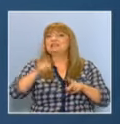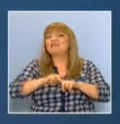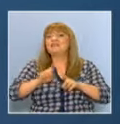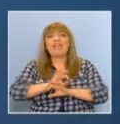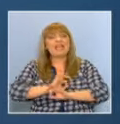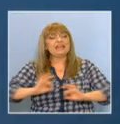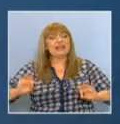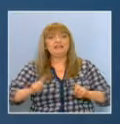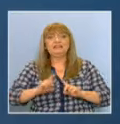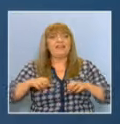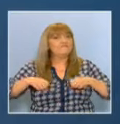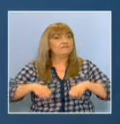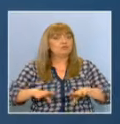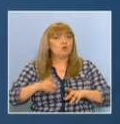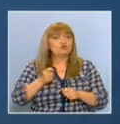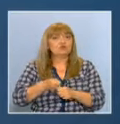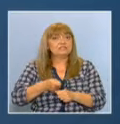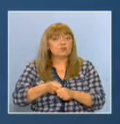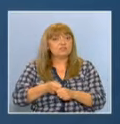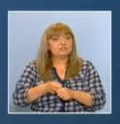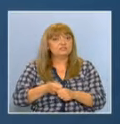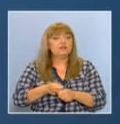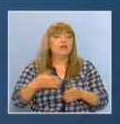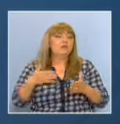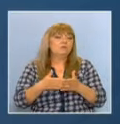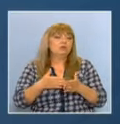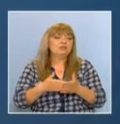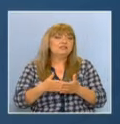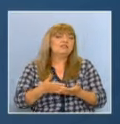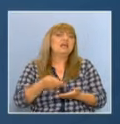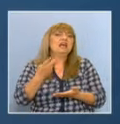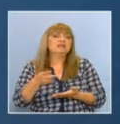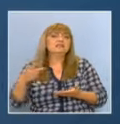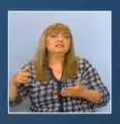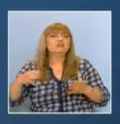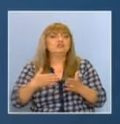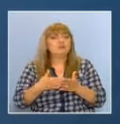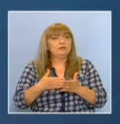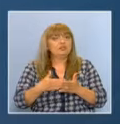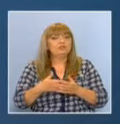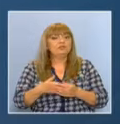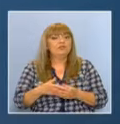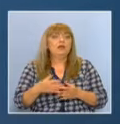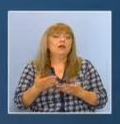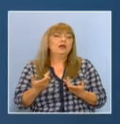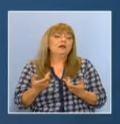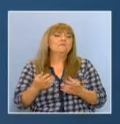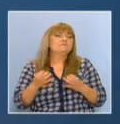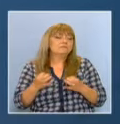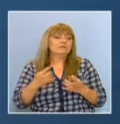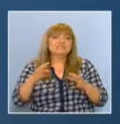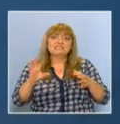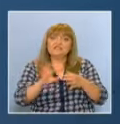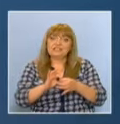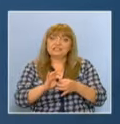е възможно да се осъществи, било то поради емпирични или фундаментални причини. Още рече, това емпирични, естествено